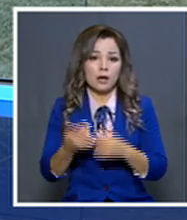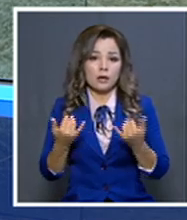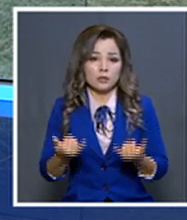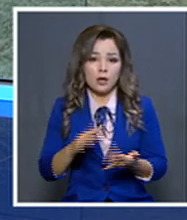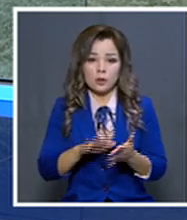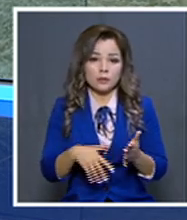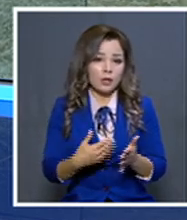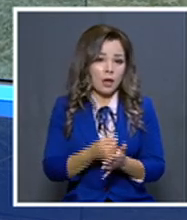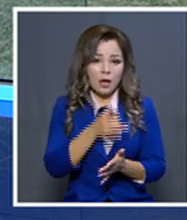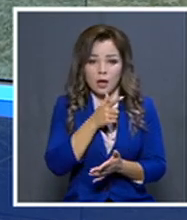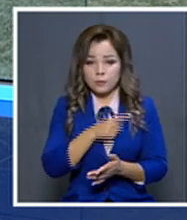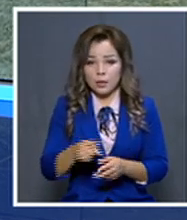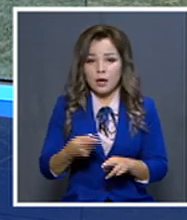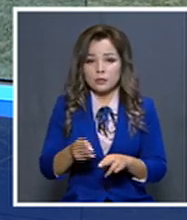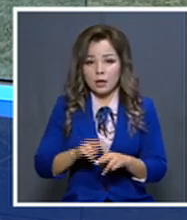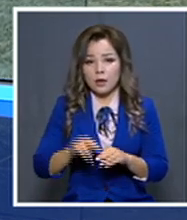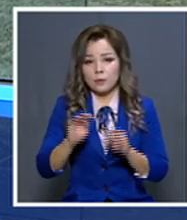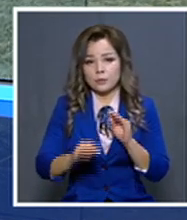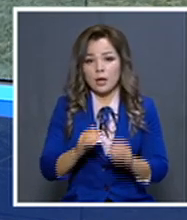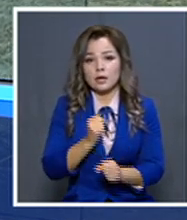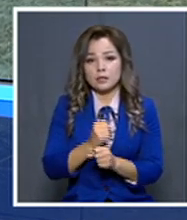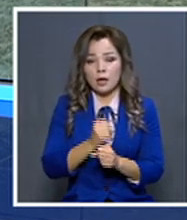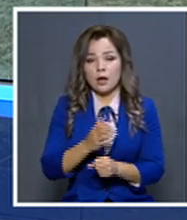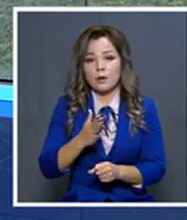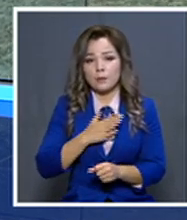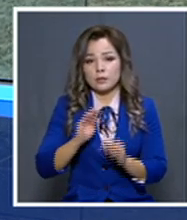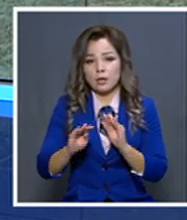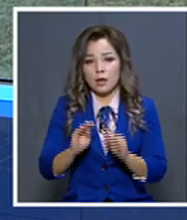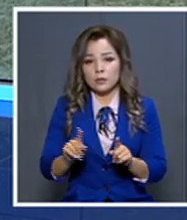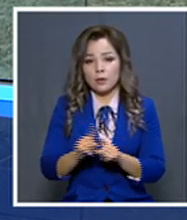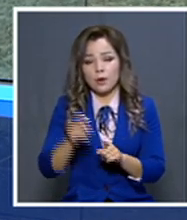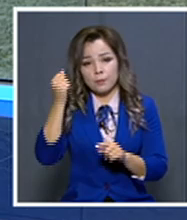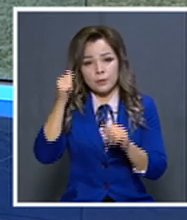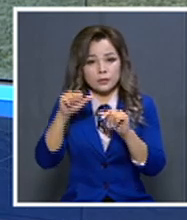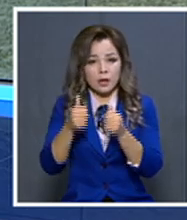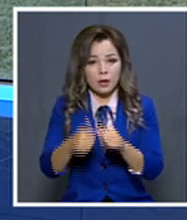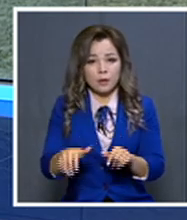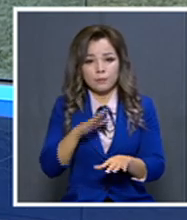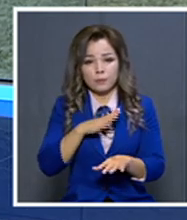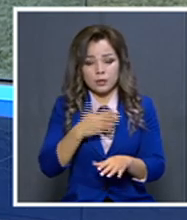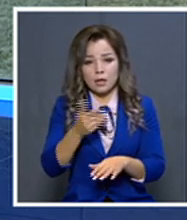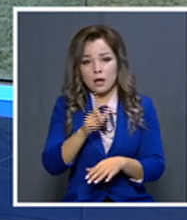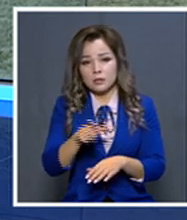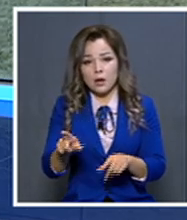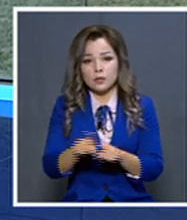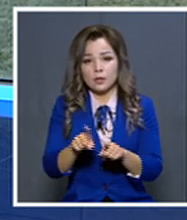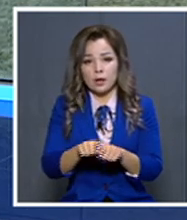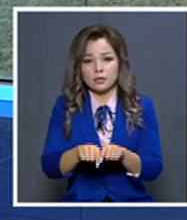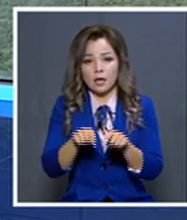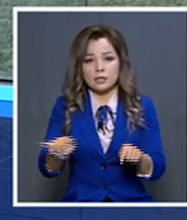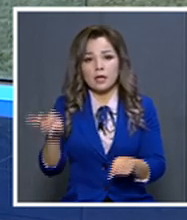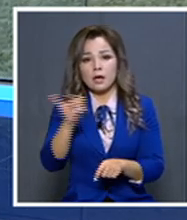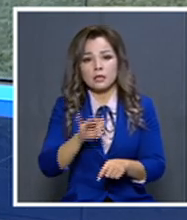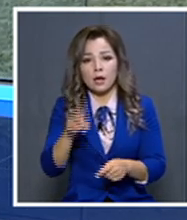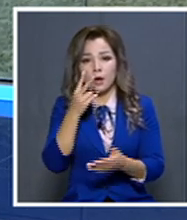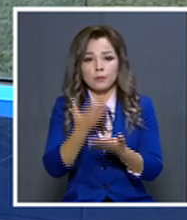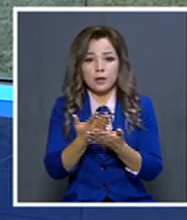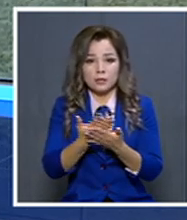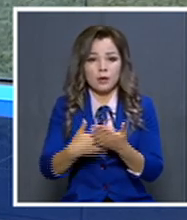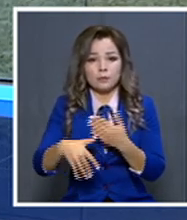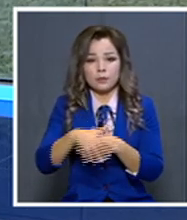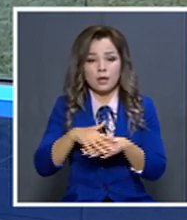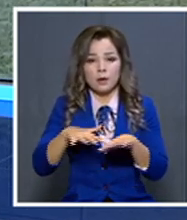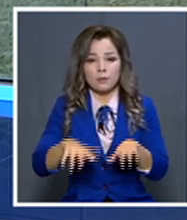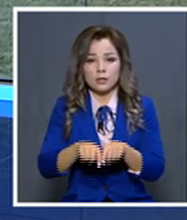сол қалпында сақталған. Жолаушыларға мен мыңдалайтын мұнара өз заманда халық игілігіне жараған. Тарихи белгі туралы